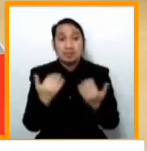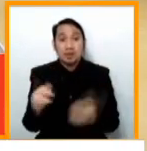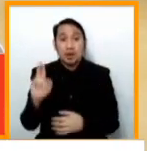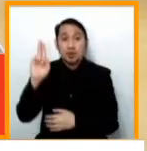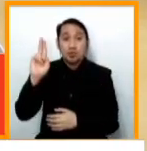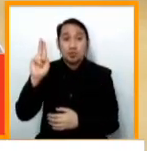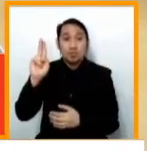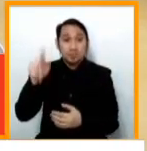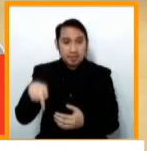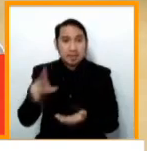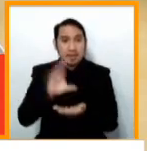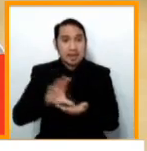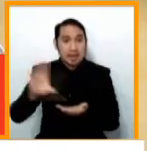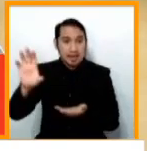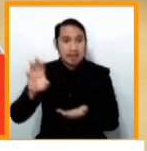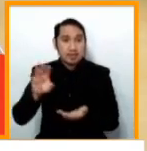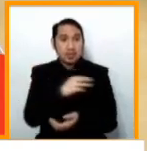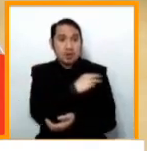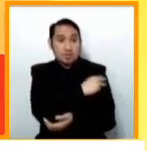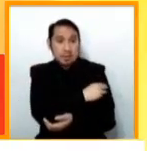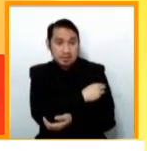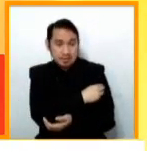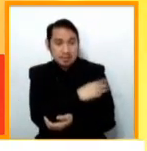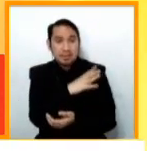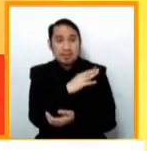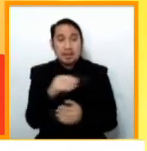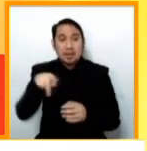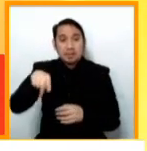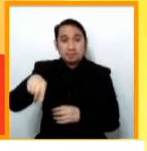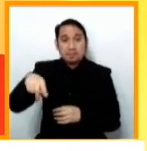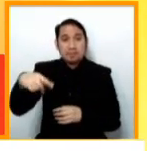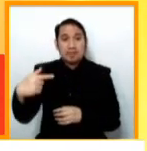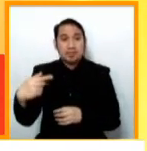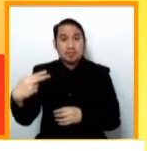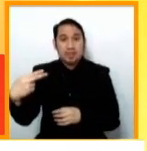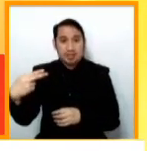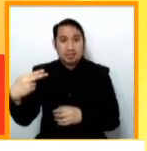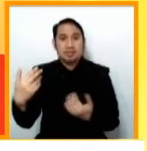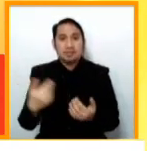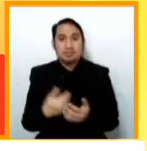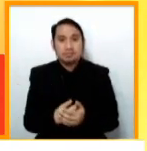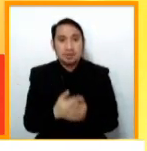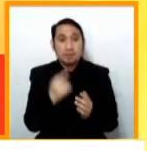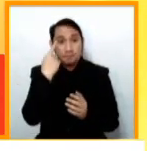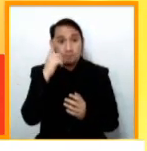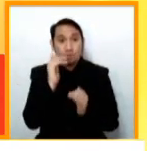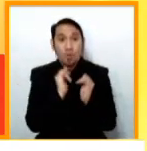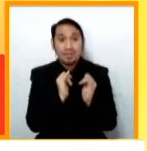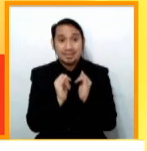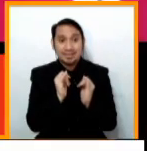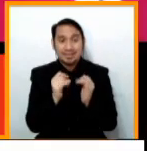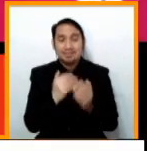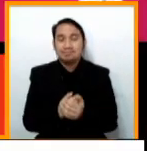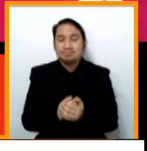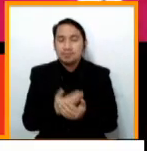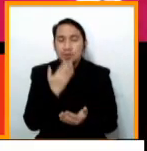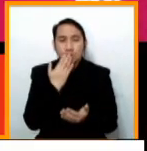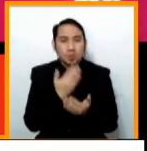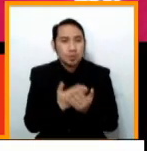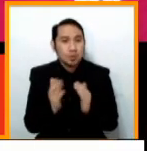Dr. Charlotte Chong at Philippine General Hospital Director Dr. Gerardo Legazpi. Magandang umaga po sa inyong dalawa,